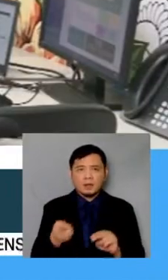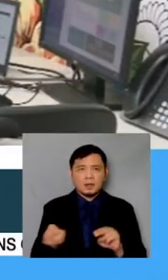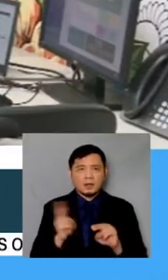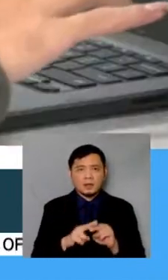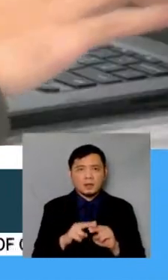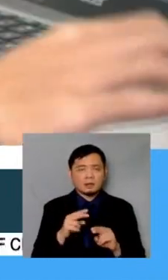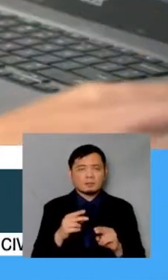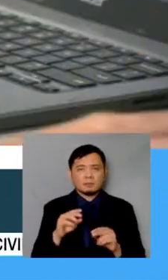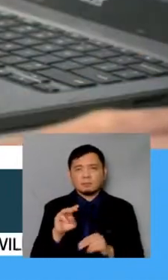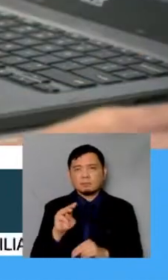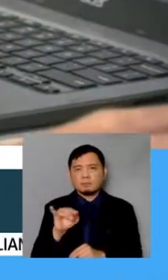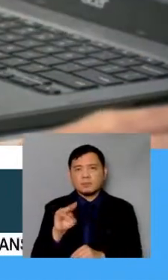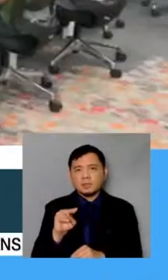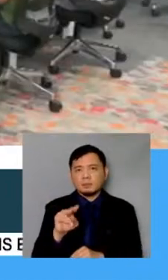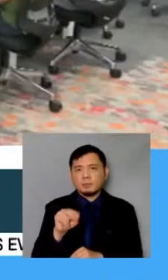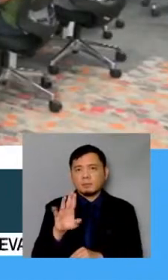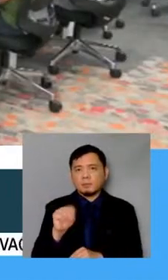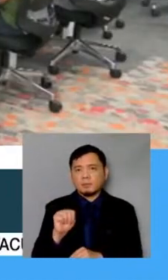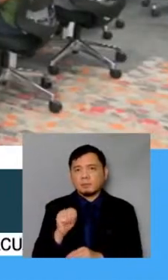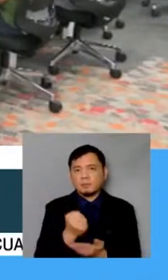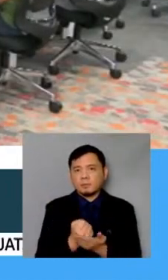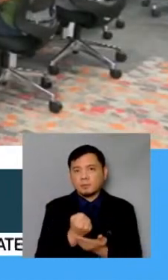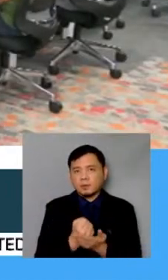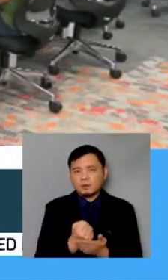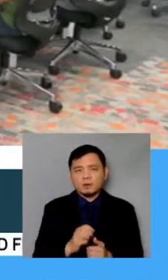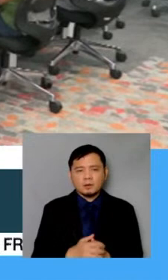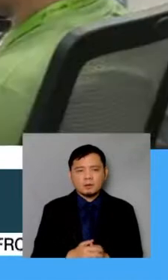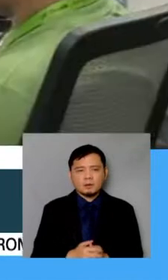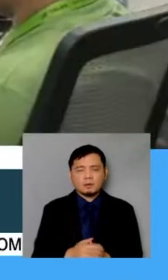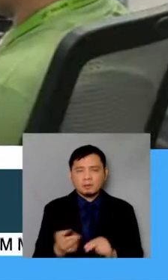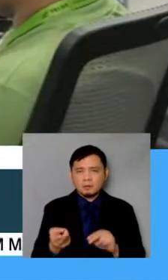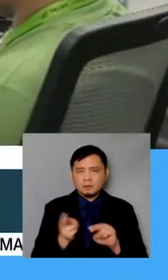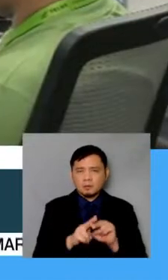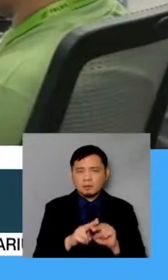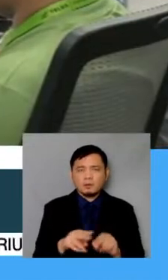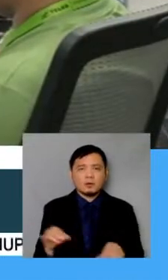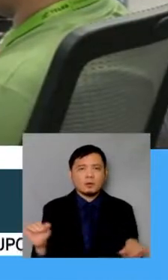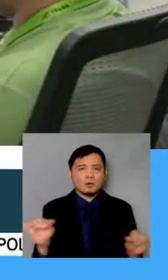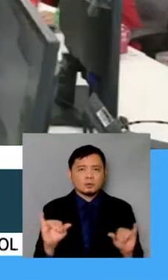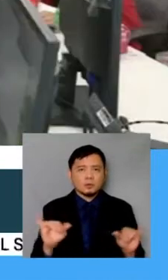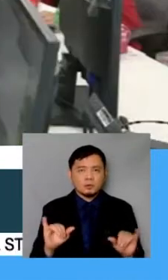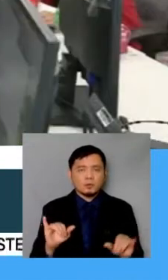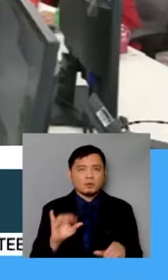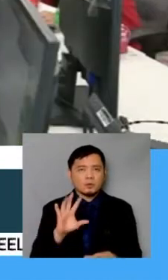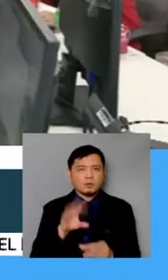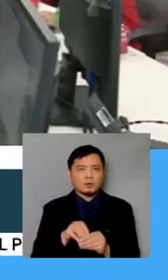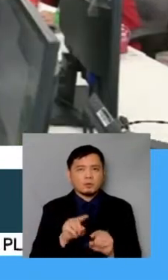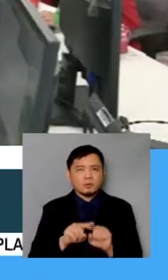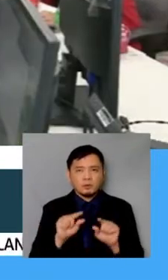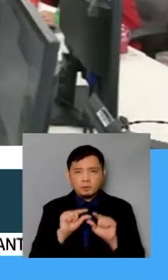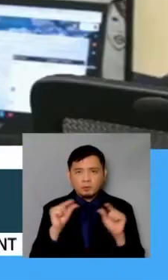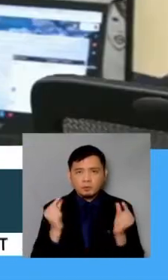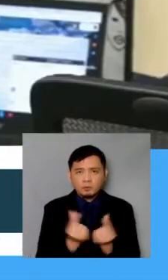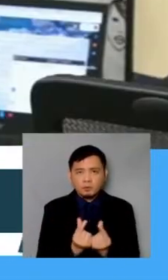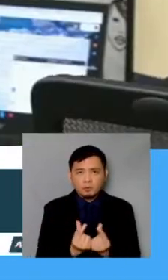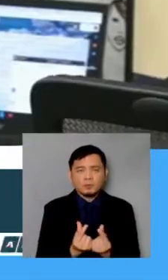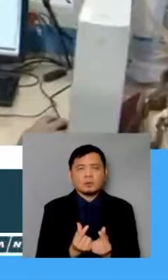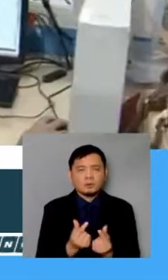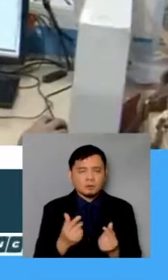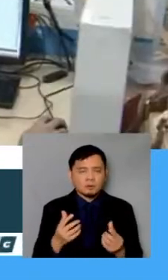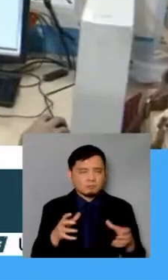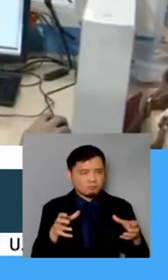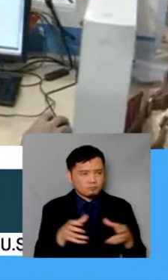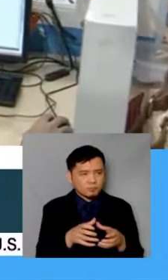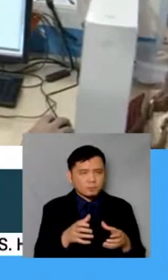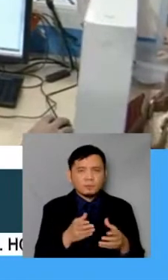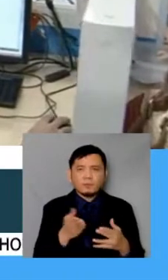gagawin 750 pesos, suportado po namin yan. At the same time, kasama po kami sa mga grupo na nag-file ng petition sa iba't